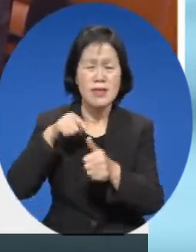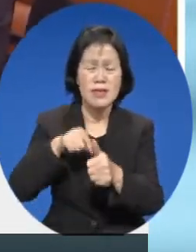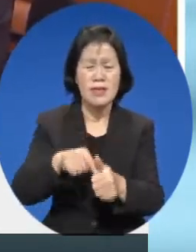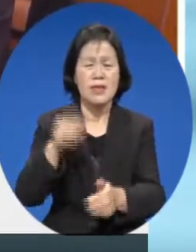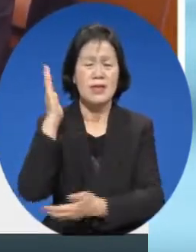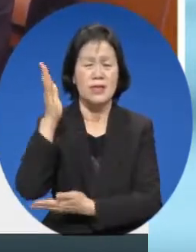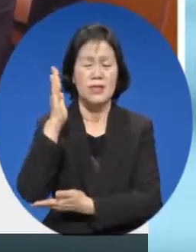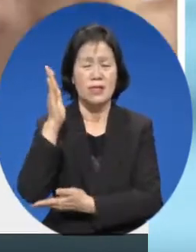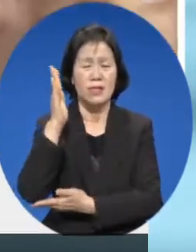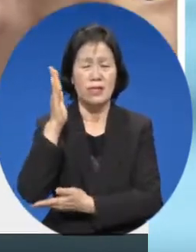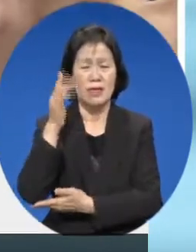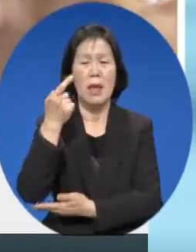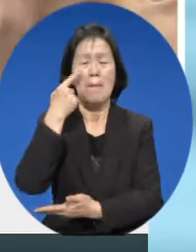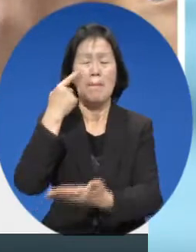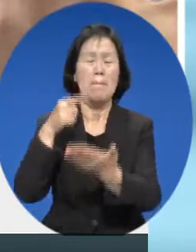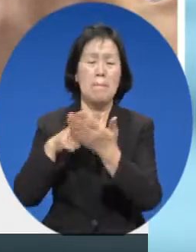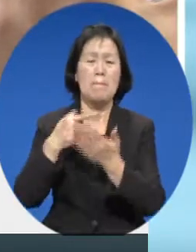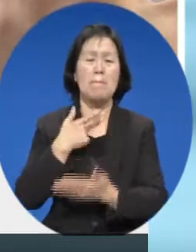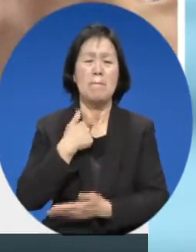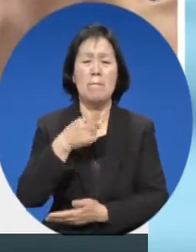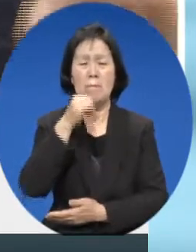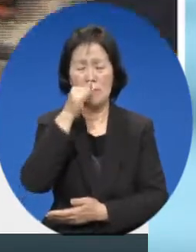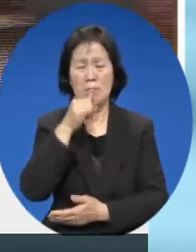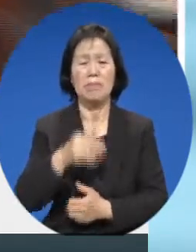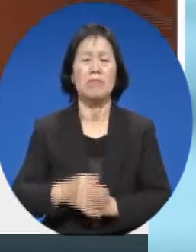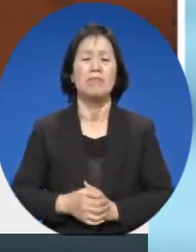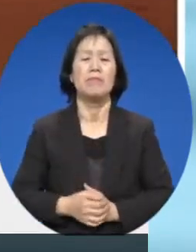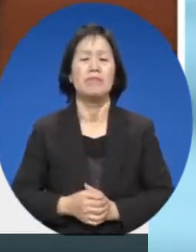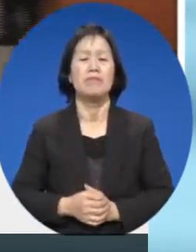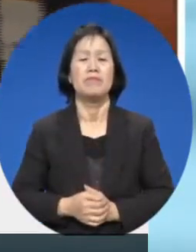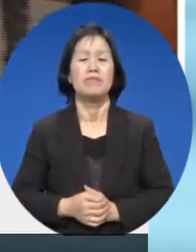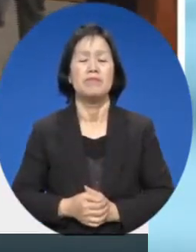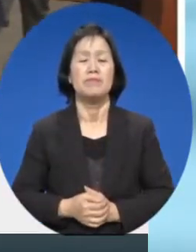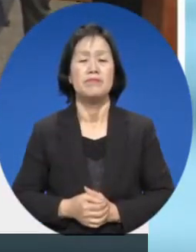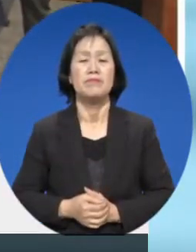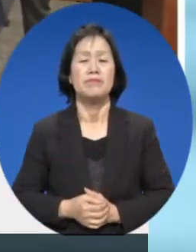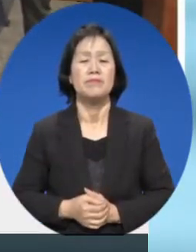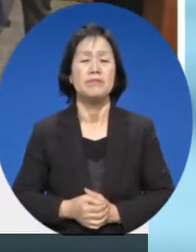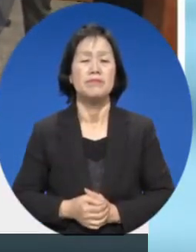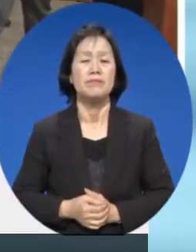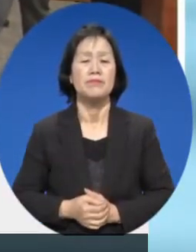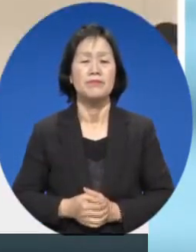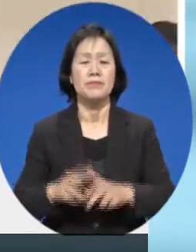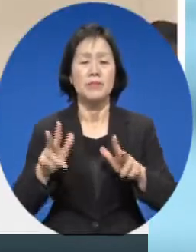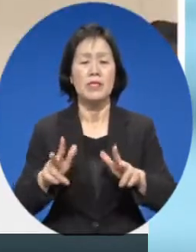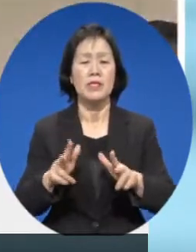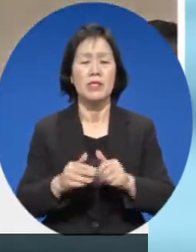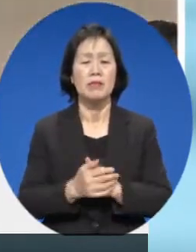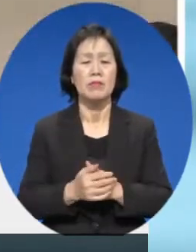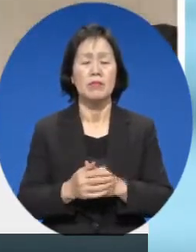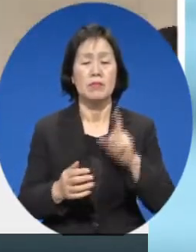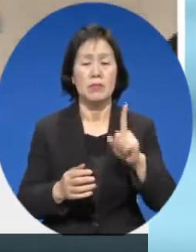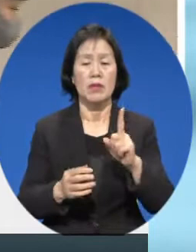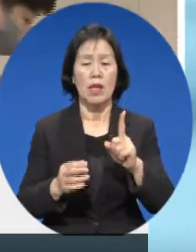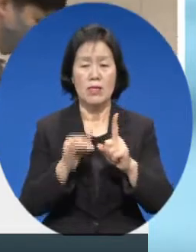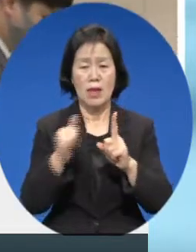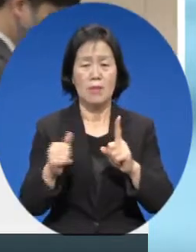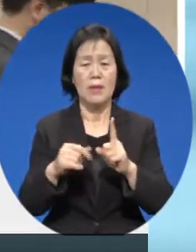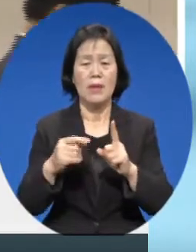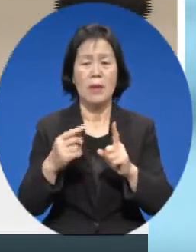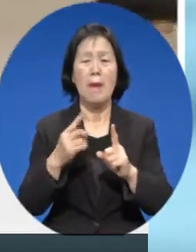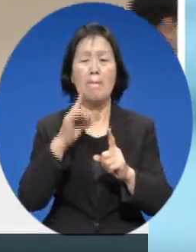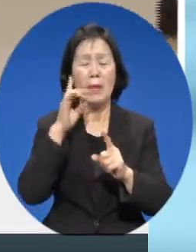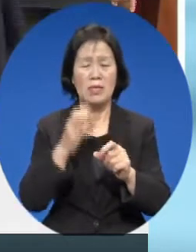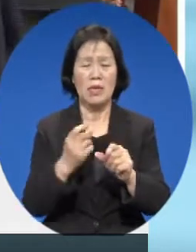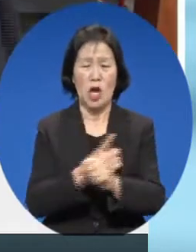않았습니까 과거의 그런데 더 경주 당 의 경우에는 박열 1시간 이상씩 하시고 뭐 이런 분들이 있었는데 지금은 한 분이 여러 지나면 끝난 이라고 해요